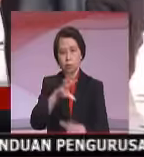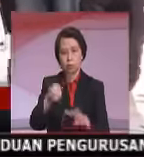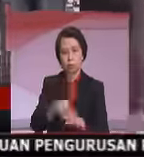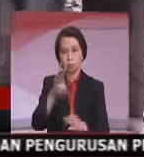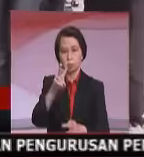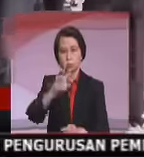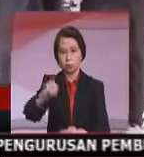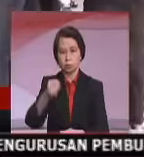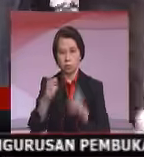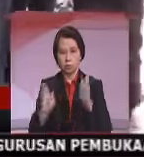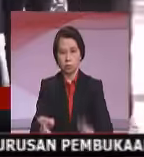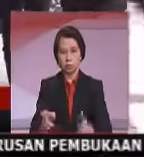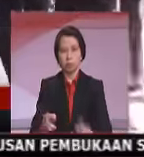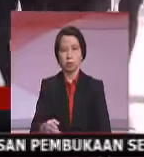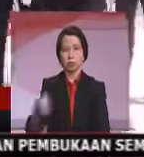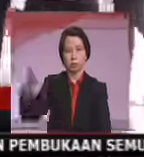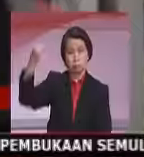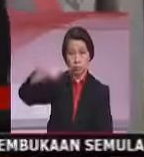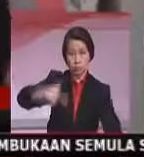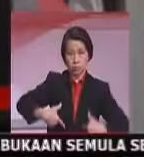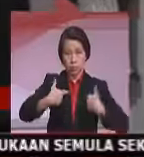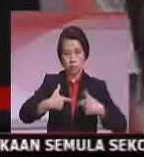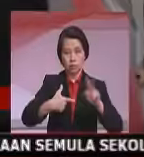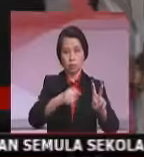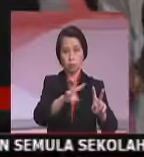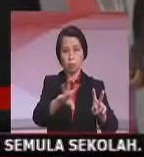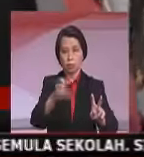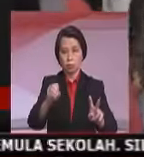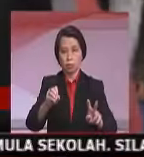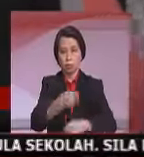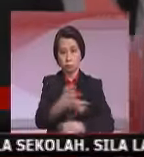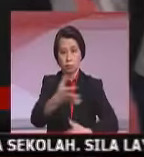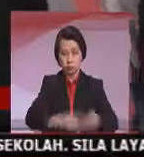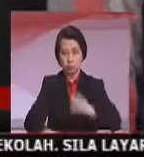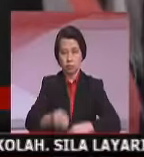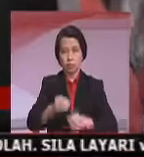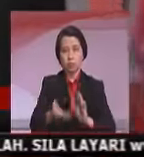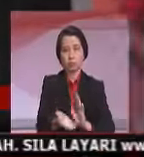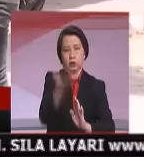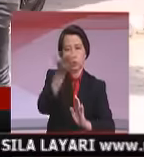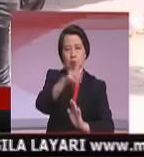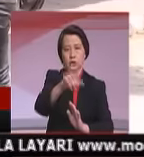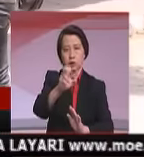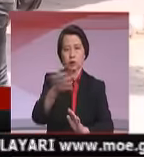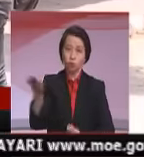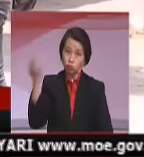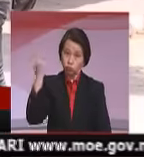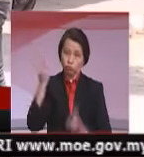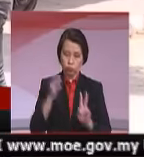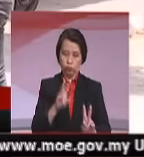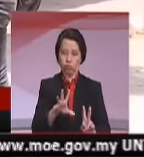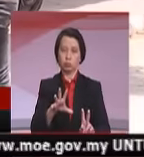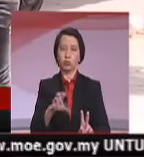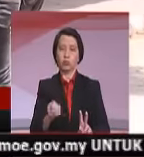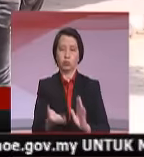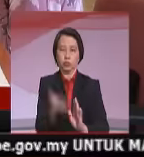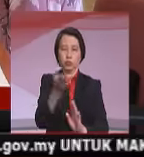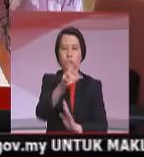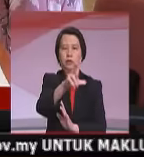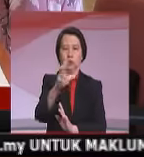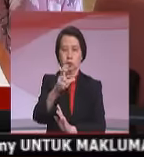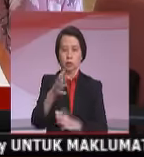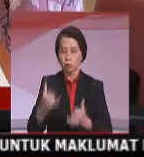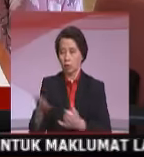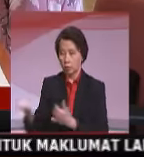penerima. Allowans sara hidup bagi 3,400 nelayan juga dinaikkan kepada RM300 berbanding RM250 sebelum ini. Mengulas